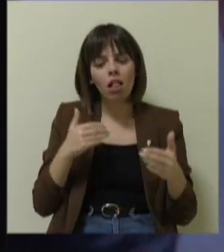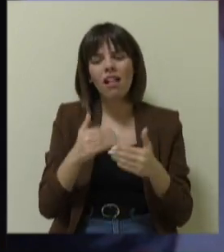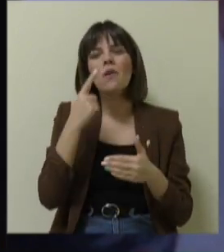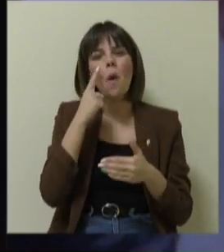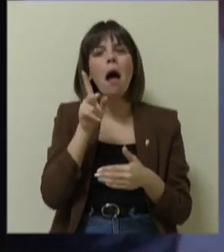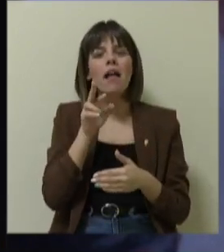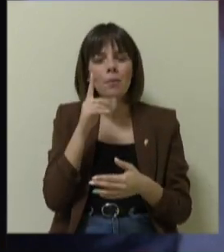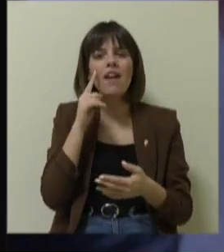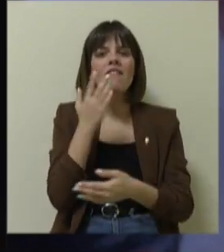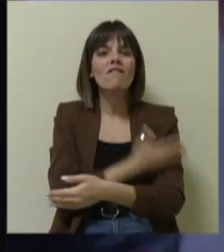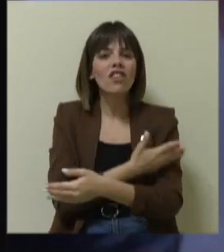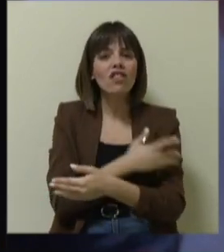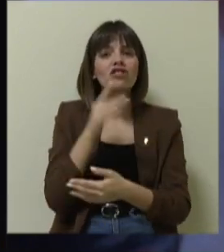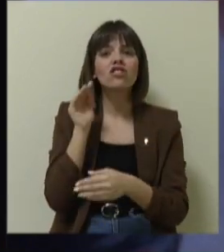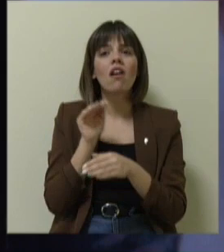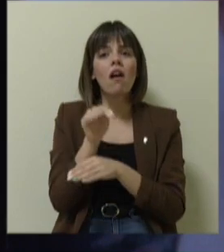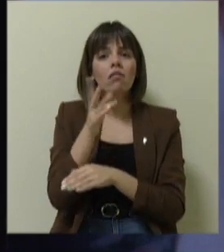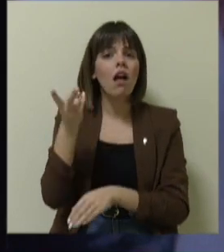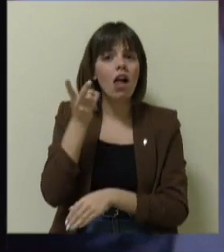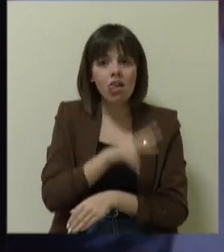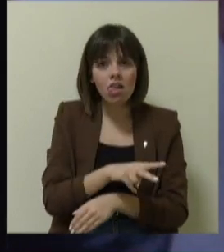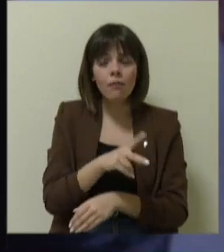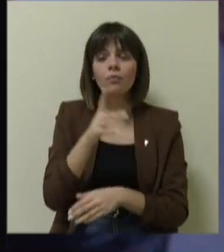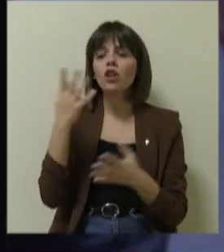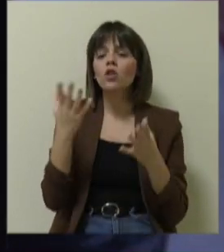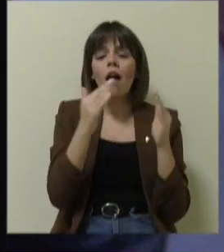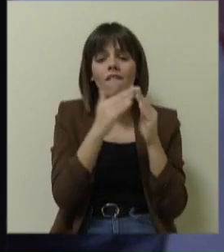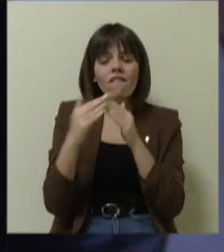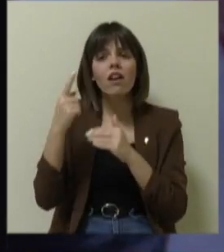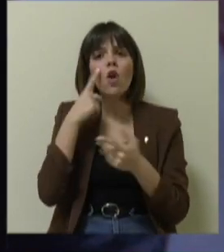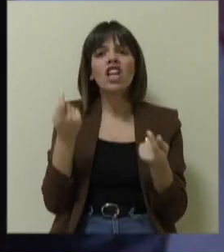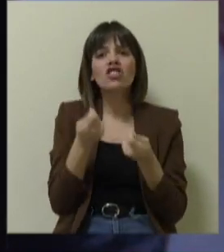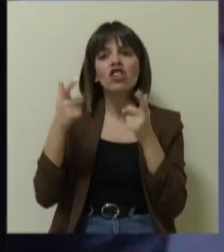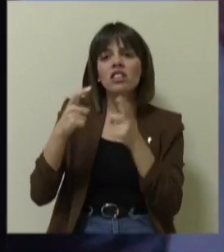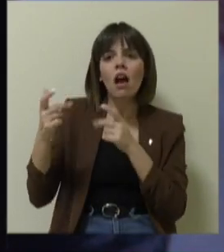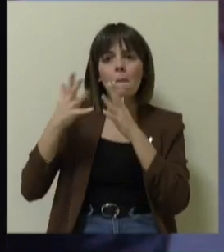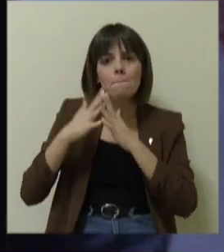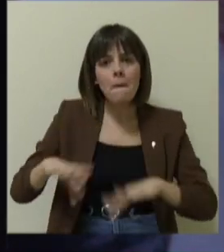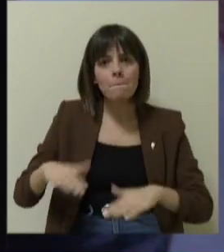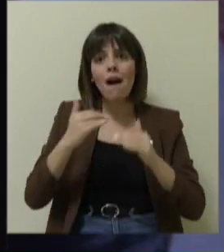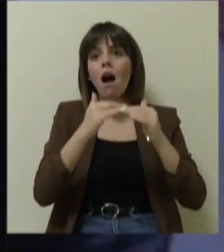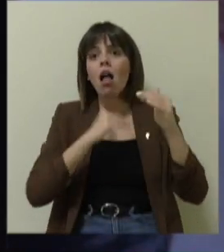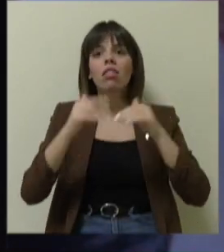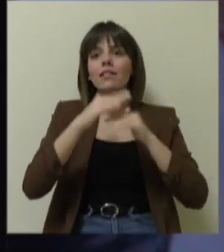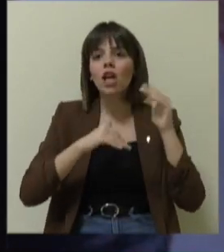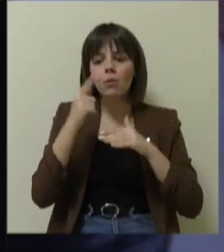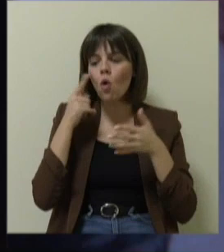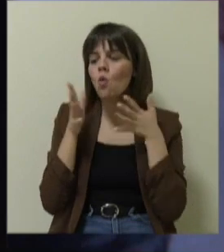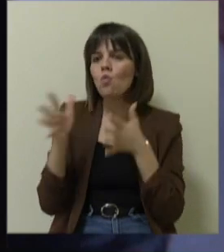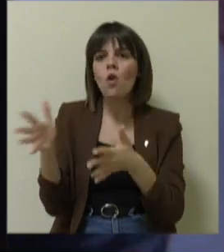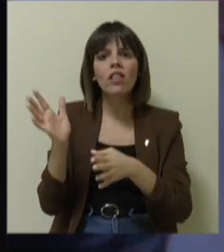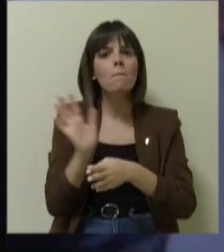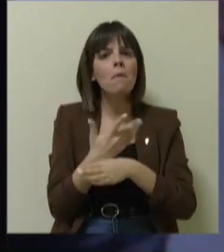vatandaşımız hayatını yitirdi. Yüz binlerce konut ve iş yeri yıkıldı. Altyapıda, üretim araç